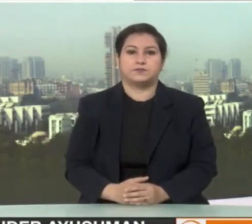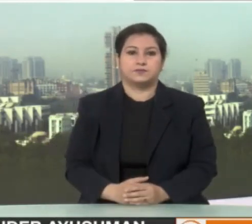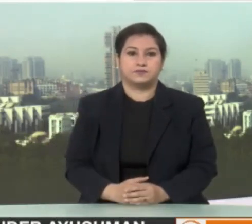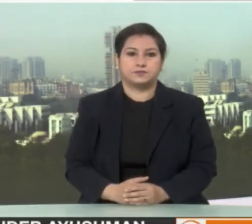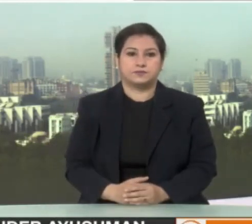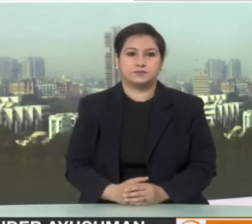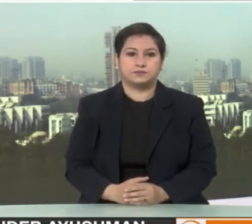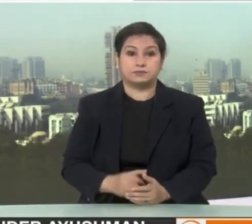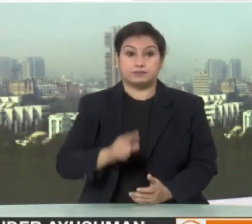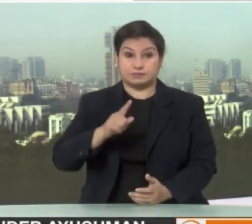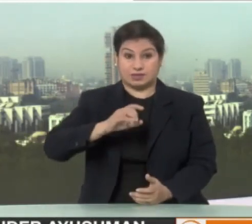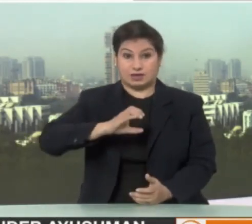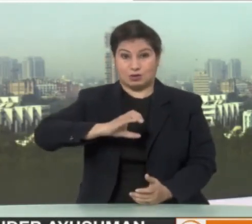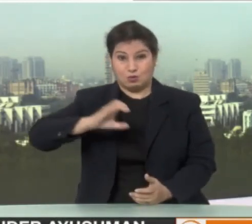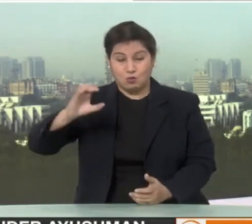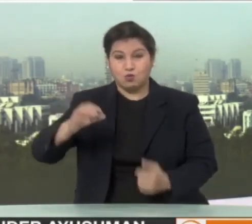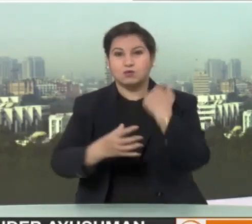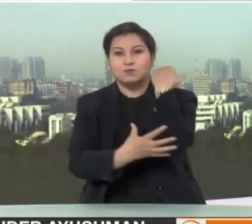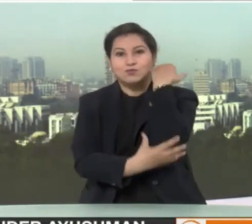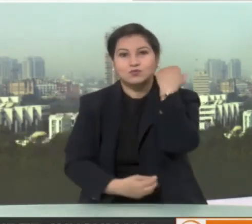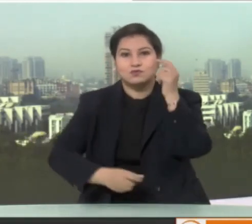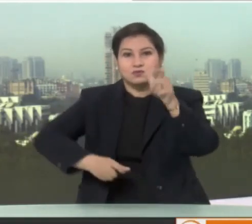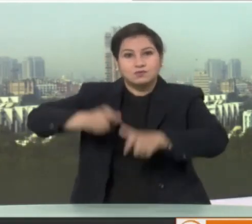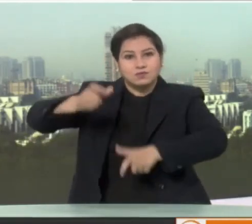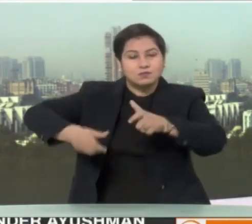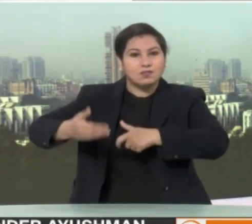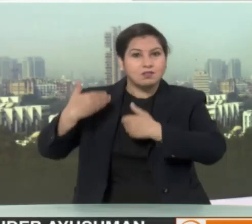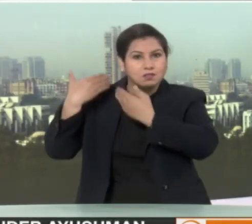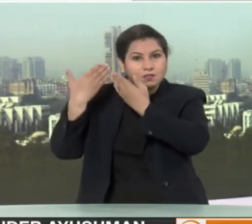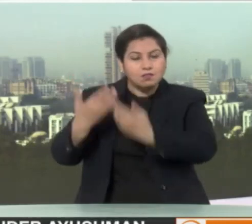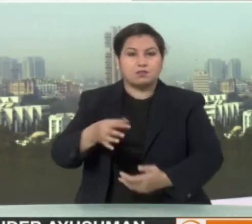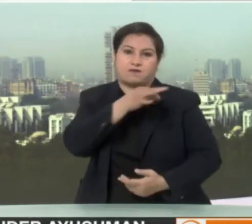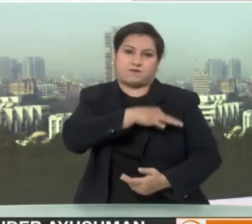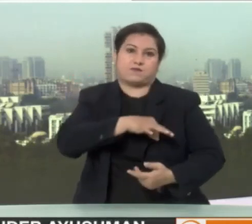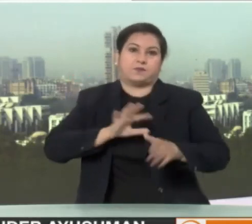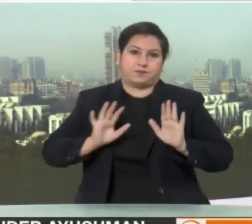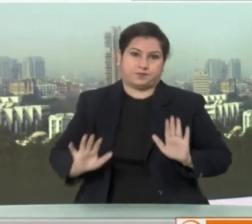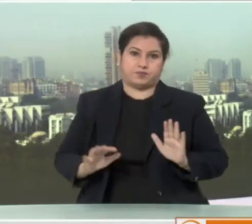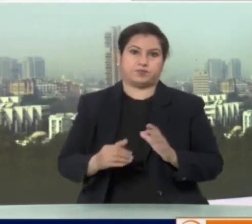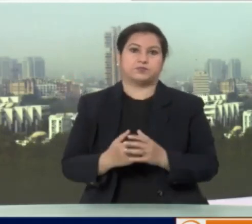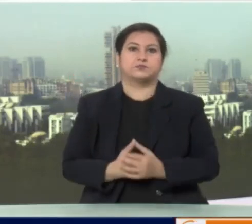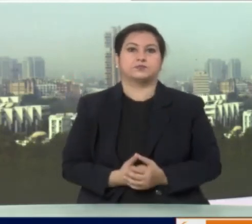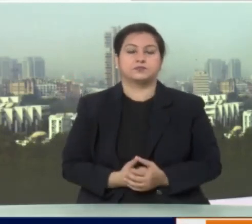1 करोड़ गरीब लोग अब तक लाभार्थी बन चुके हैं।